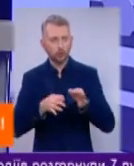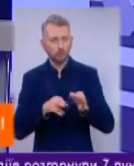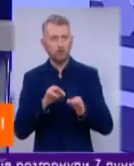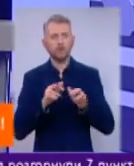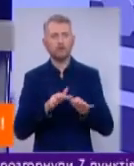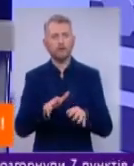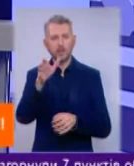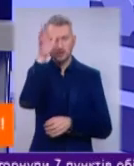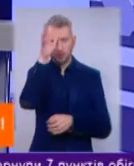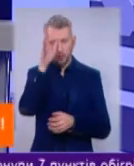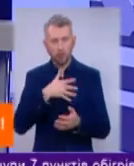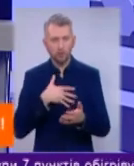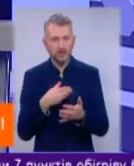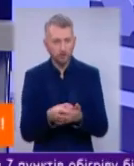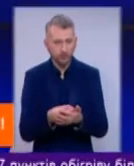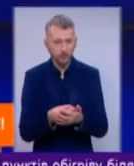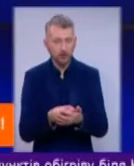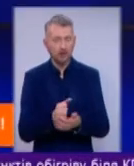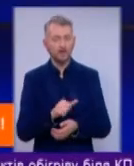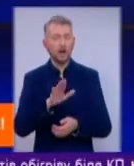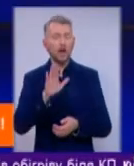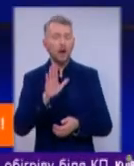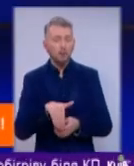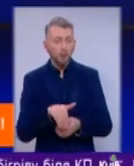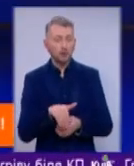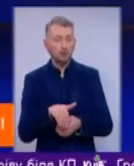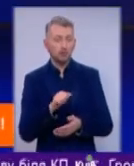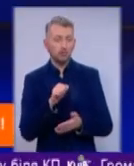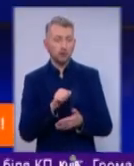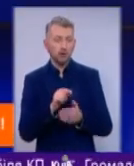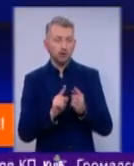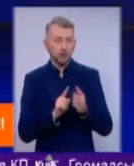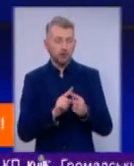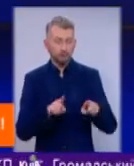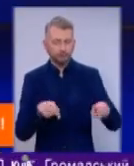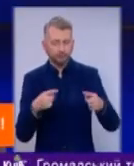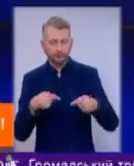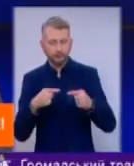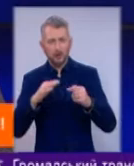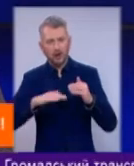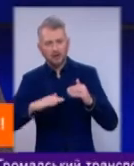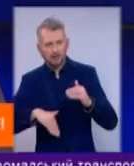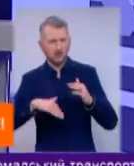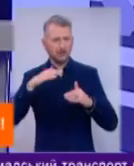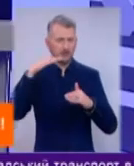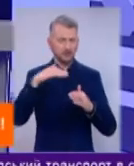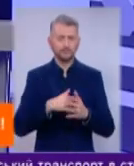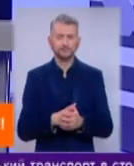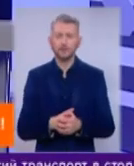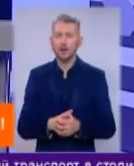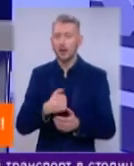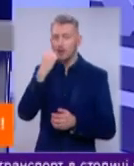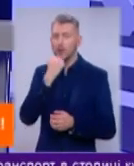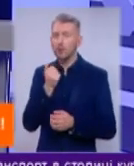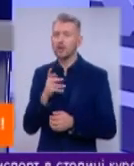справам інтелектуальної власності, а потім уже від форматування нижніх ланок апеляційної першої інстанції. Дякую вам. Кілька хвилин